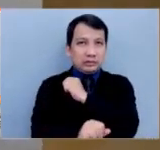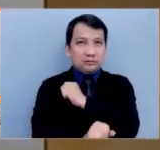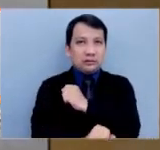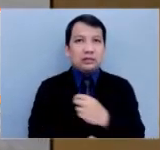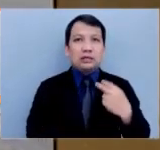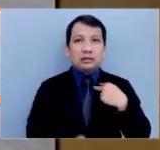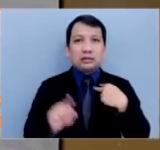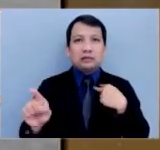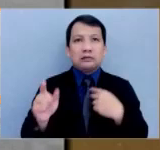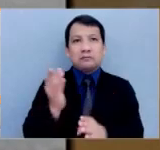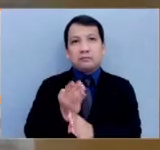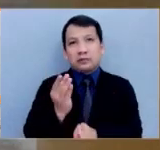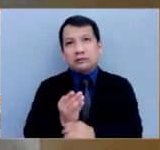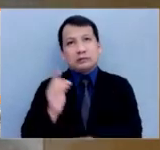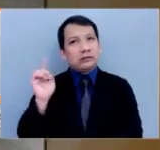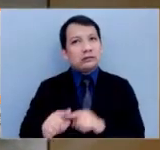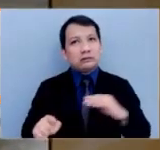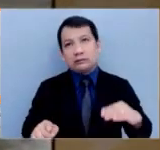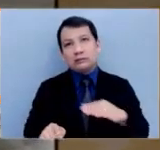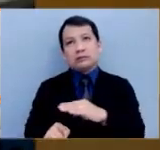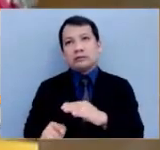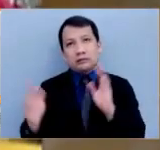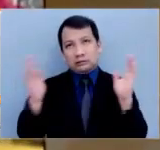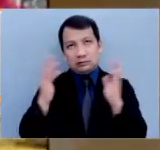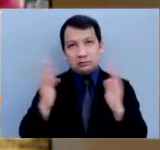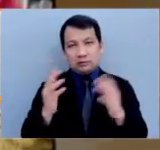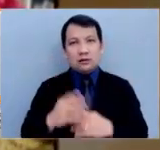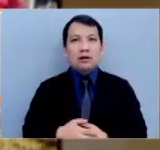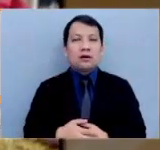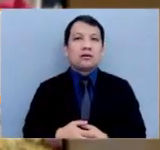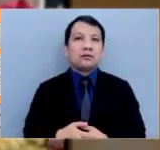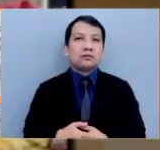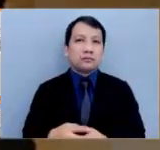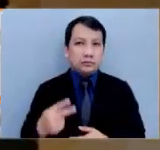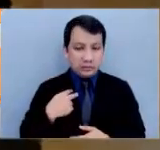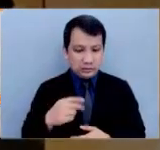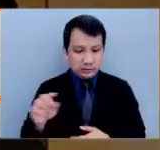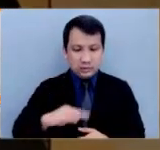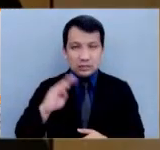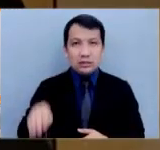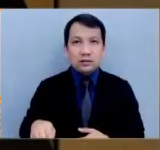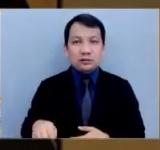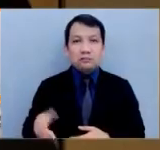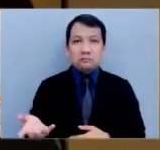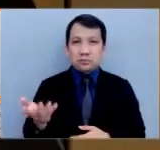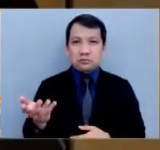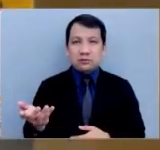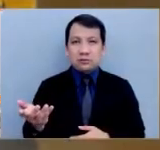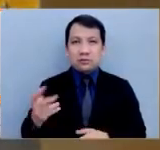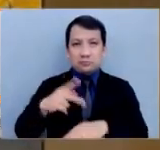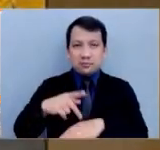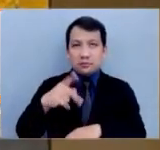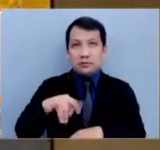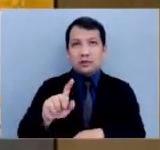ng mga bus at sasakyang hindi makabiyahe dahil sa bagyo. May mga pasahero namang natengga sa pantalan sa Maynila kaya't nagbaka sakali na sa Paranaque Integrated